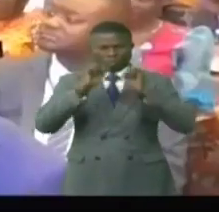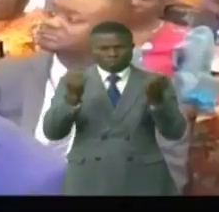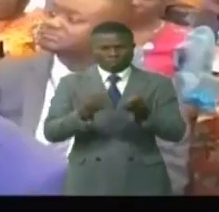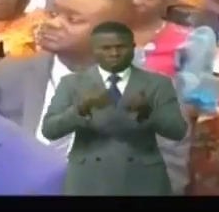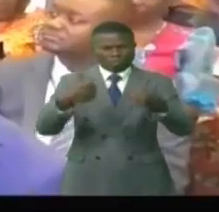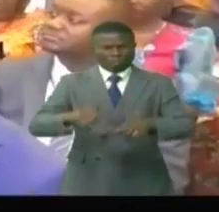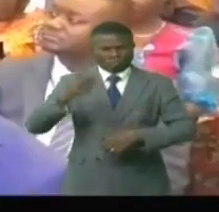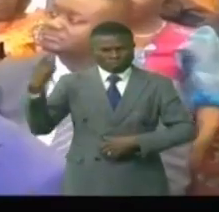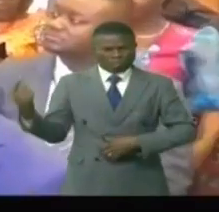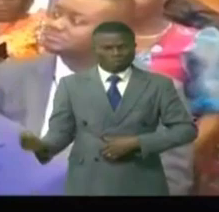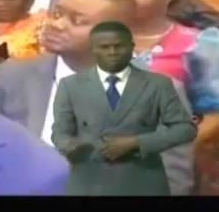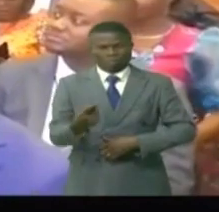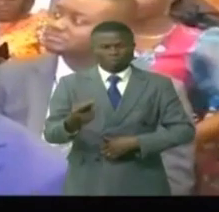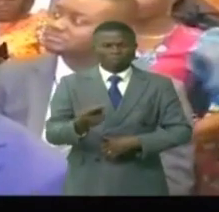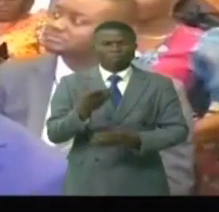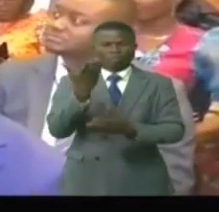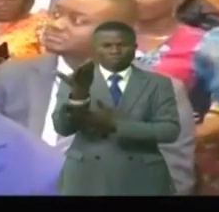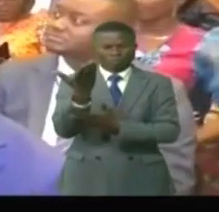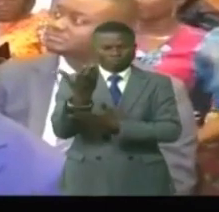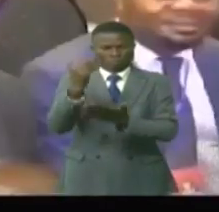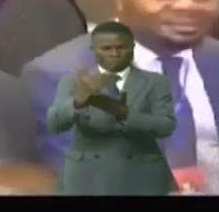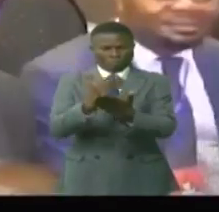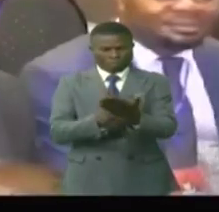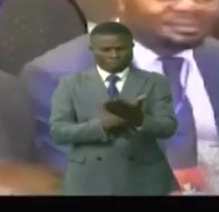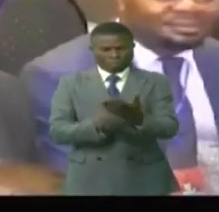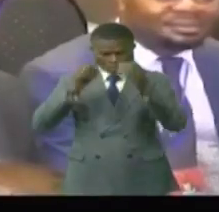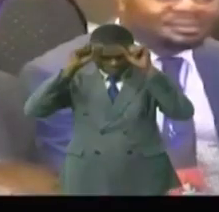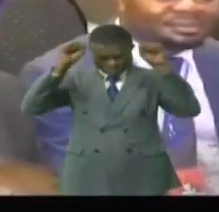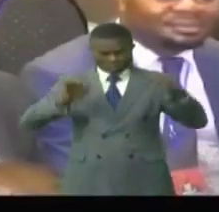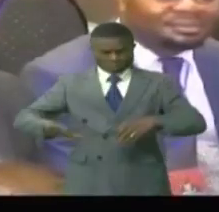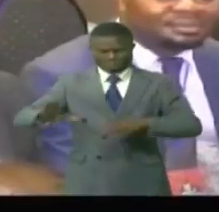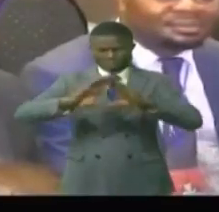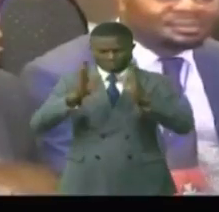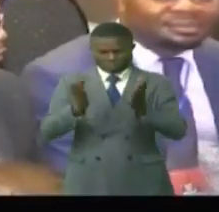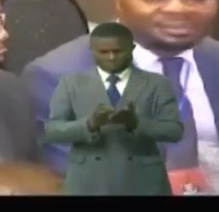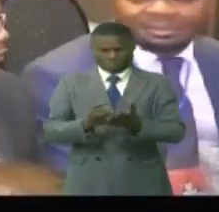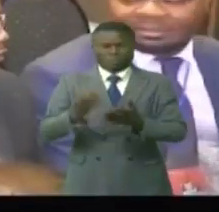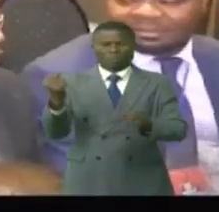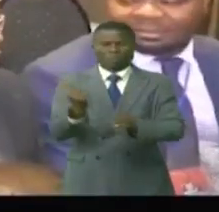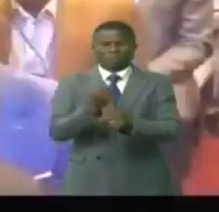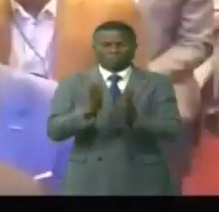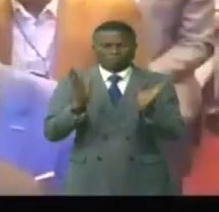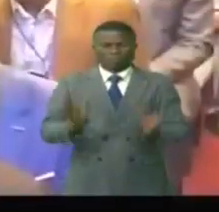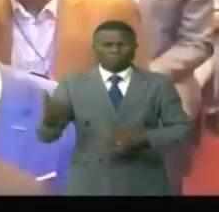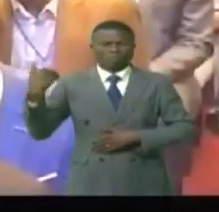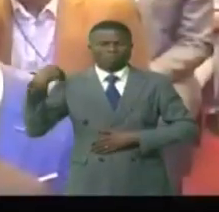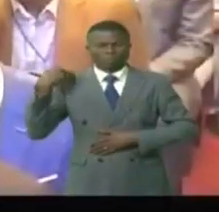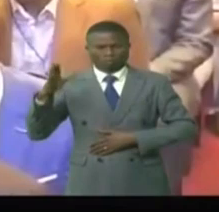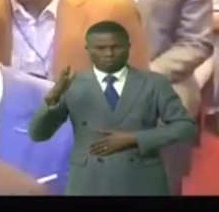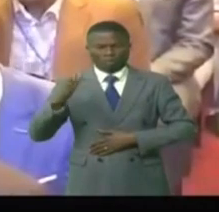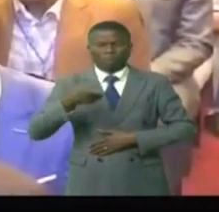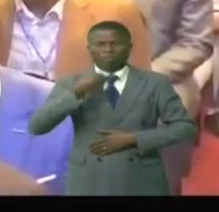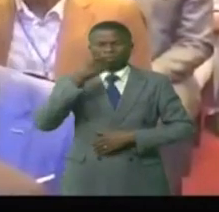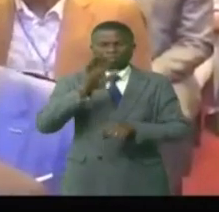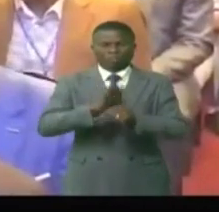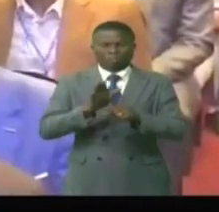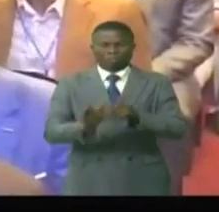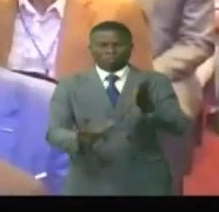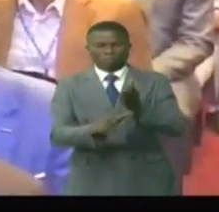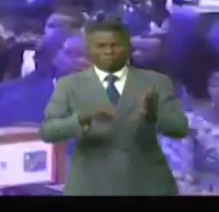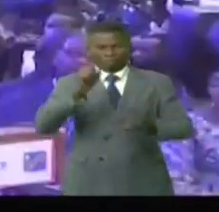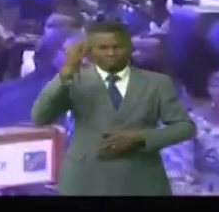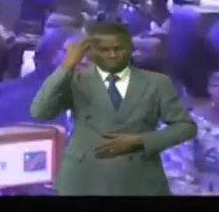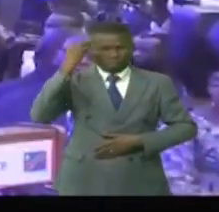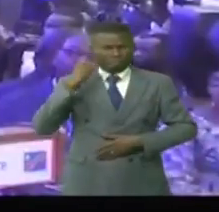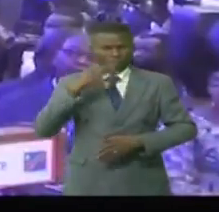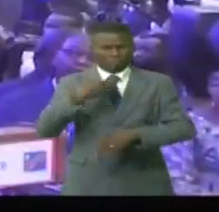permanent et l'une des recommandations du chef de l'État à tous les détenteurs de l'autorité de l'État, a martelé le vice-premier ministre,